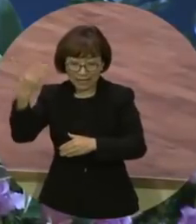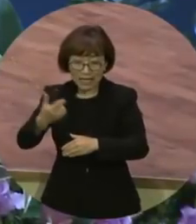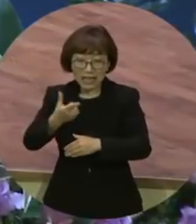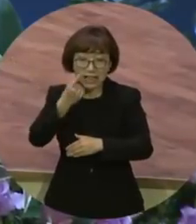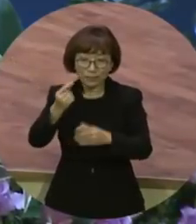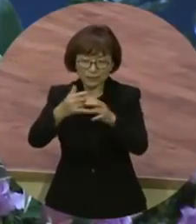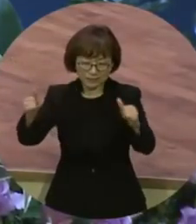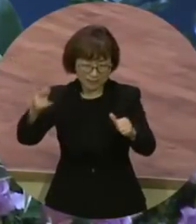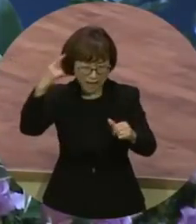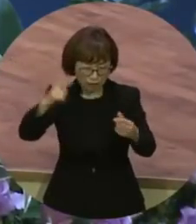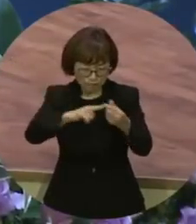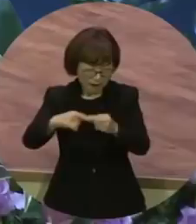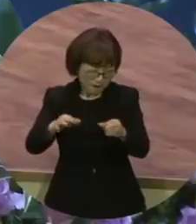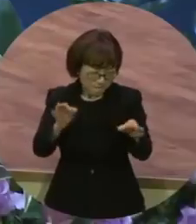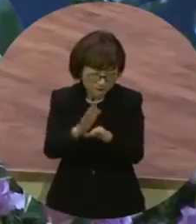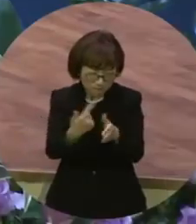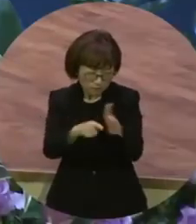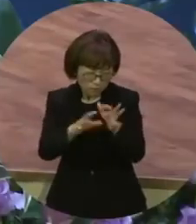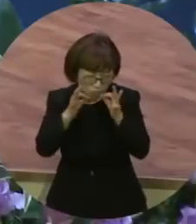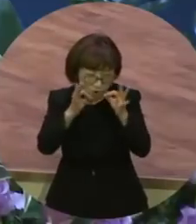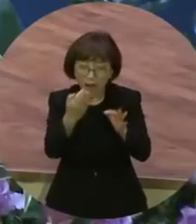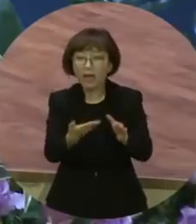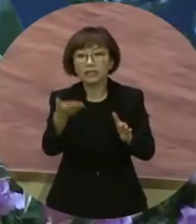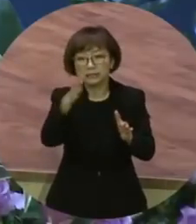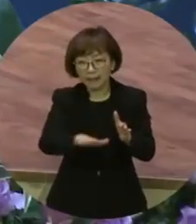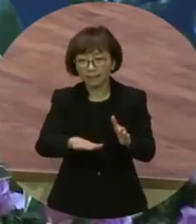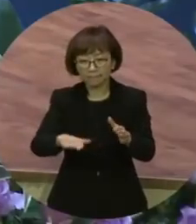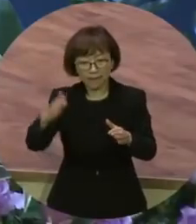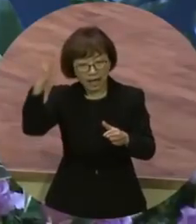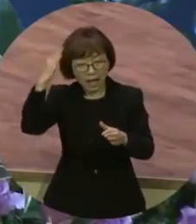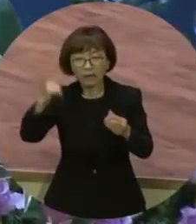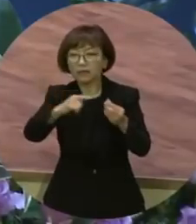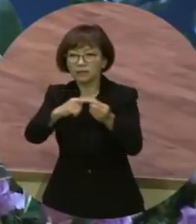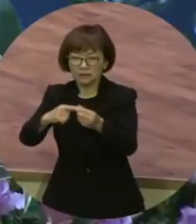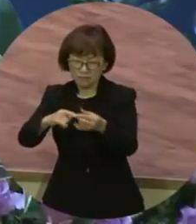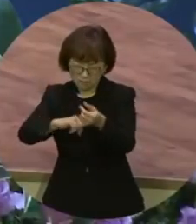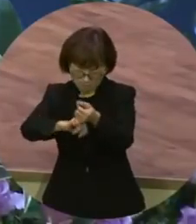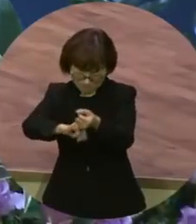제가 왜 이 말씀을 드리냐면 우리는 무엇을 남겨야 되겠습니까?